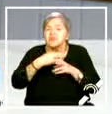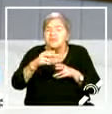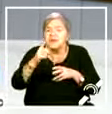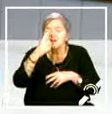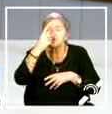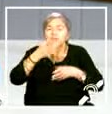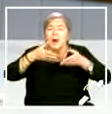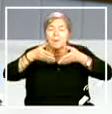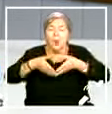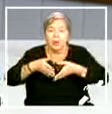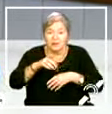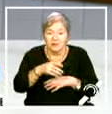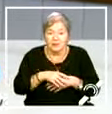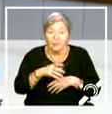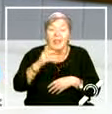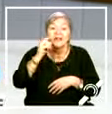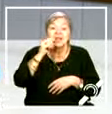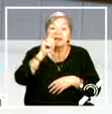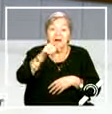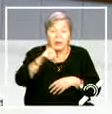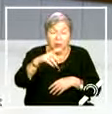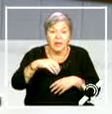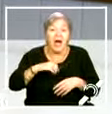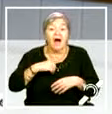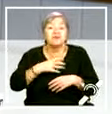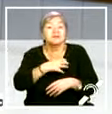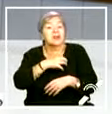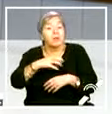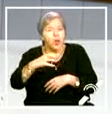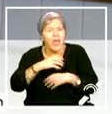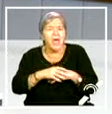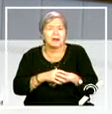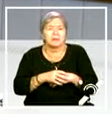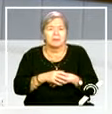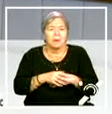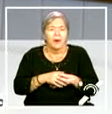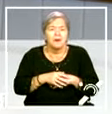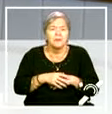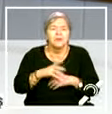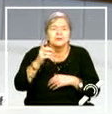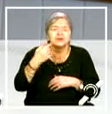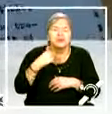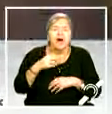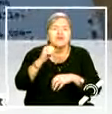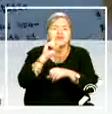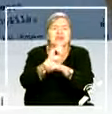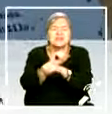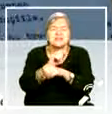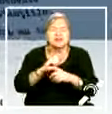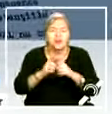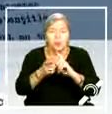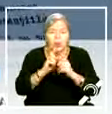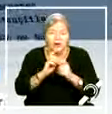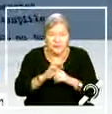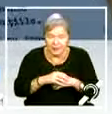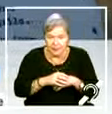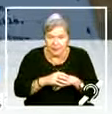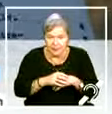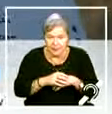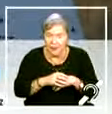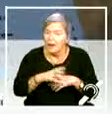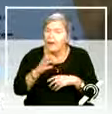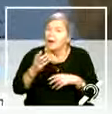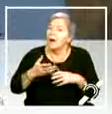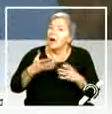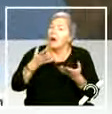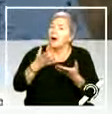Tatăl meu a fost chiar și a fost deținut politic. Am fost dat de câteva